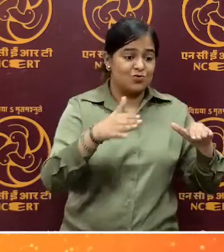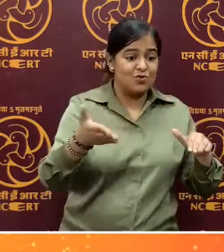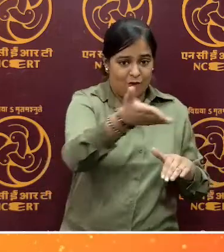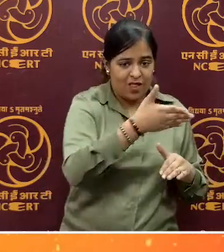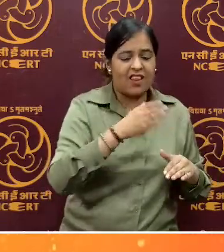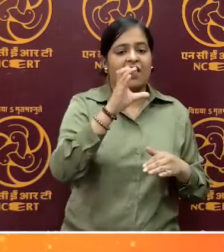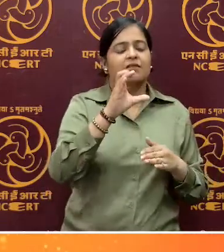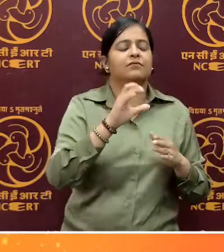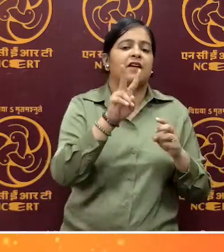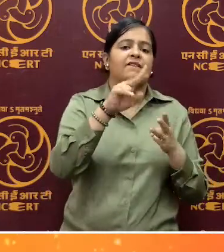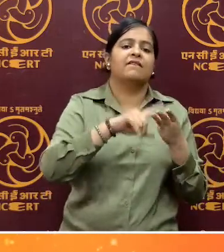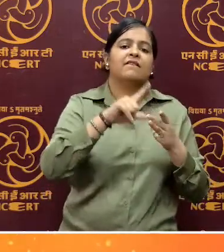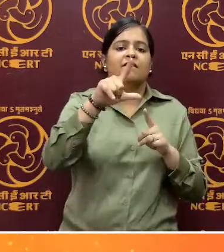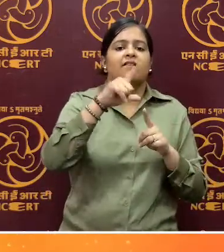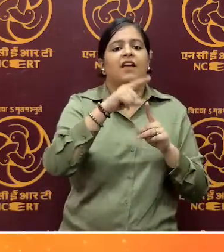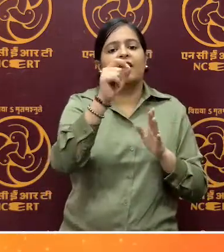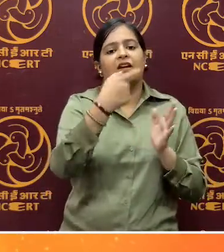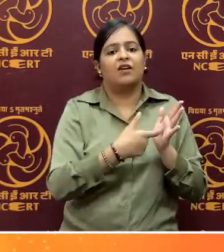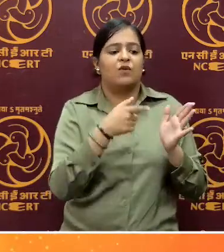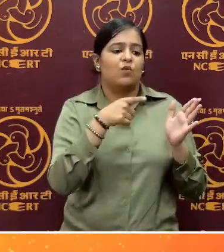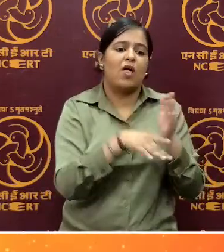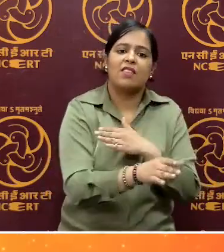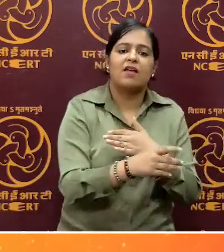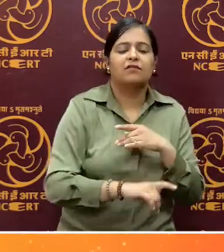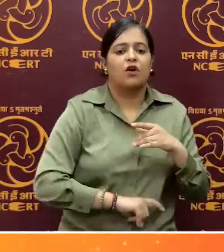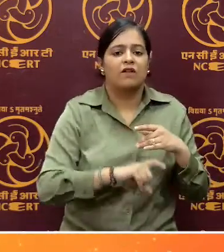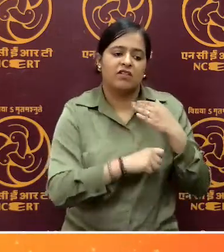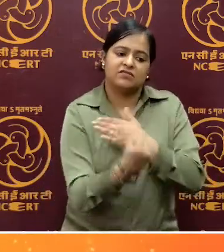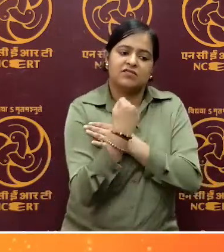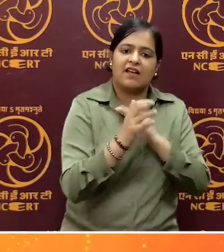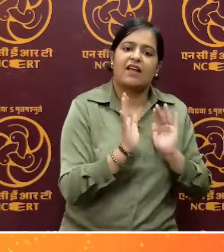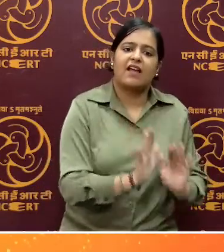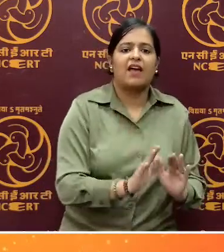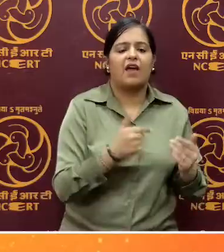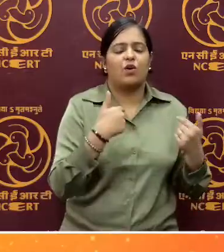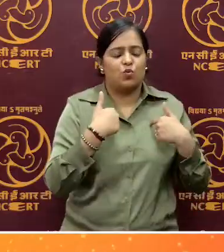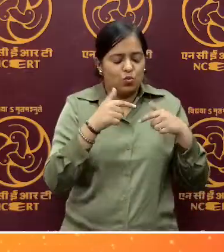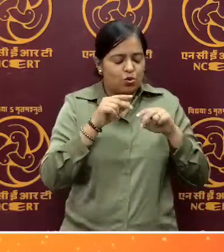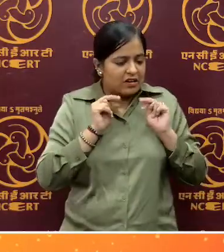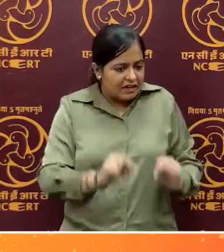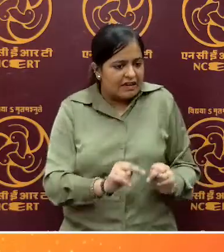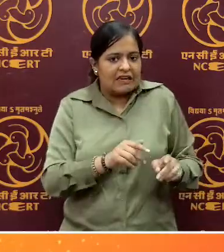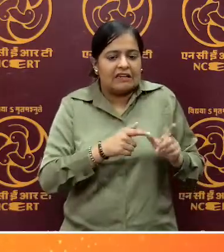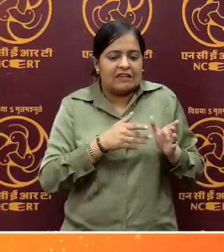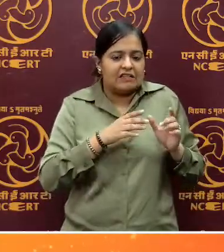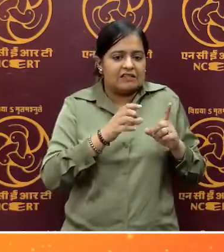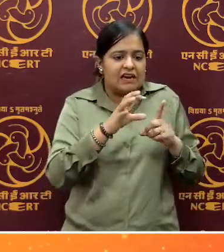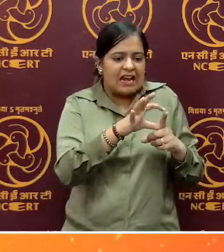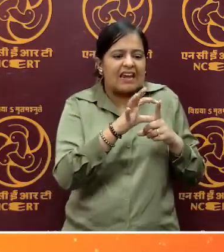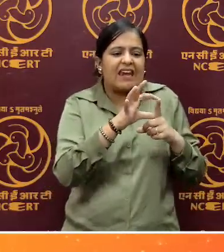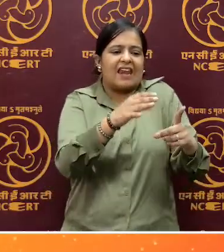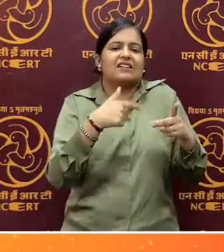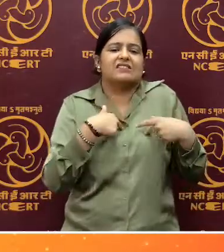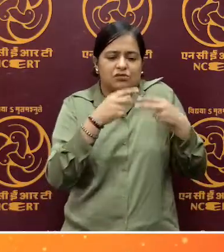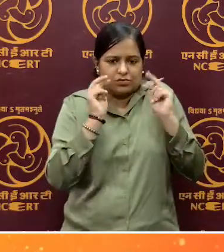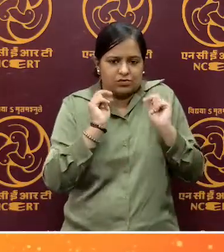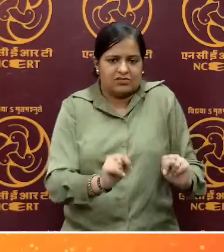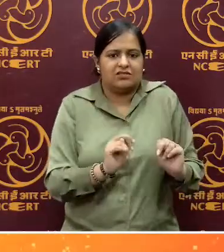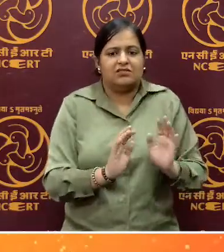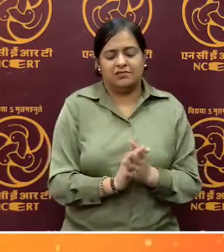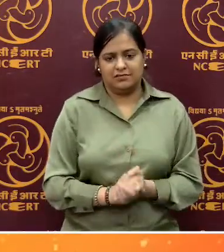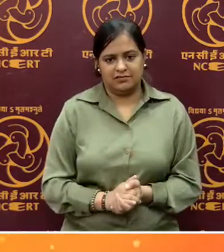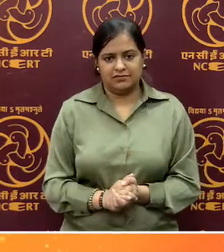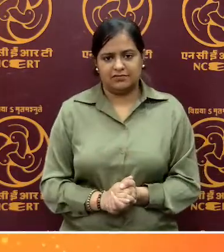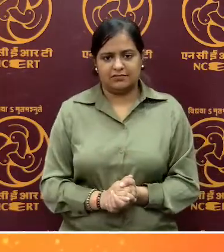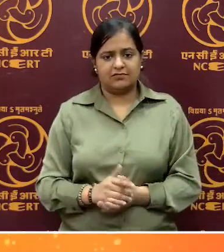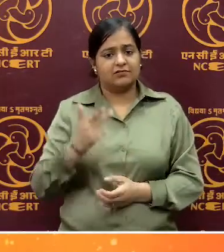have magnitude, उनके अंदर strength है, and they need a direction so that their magnitudes can be increased.